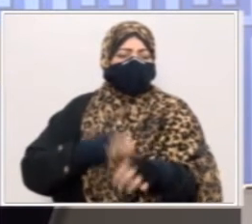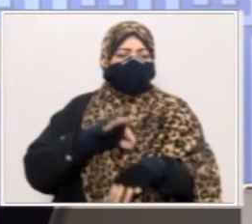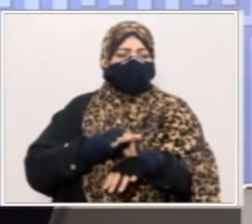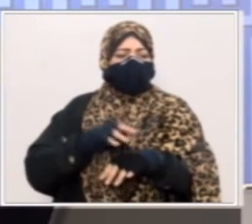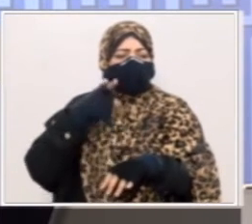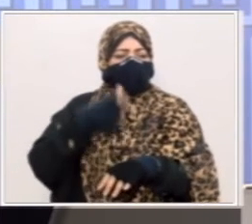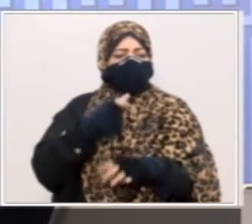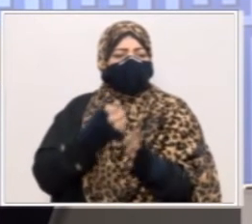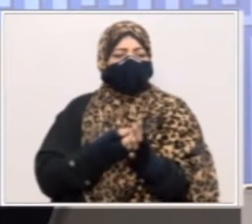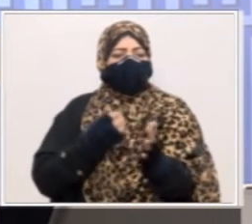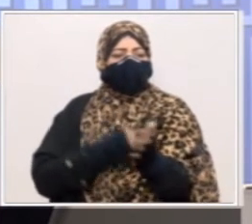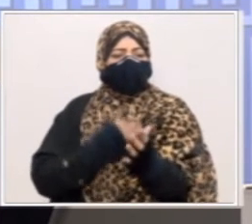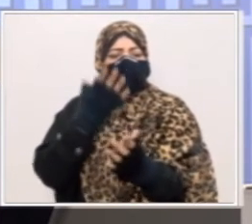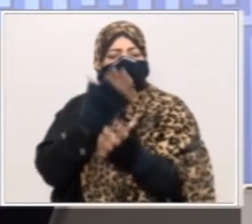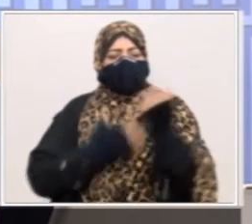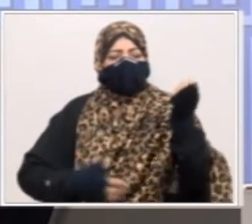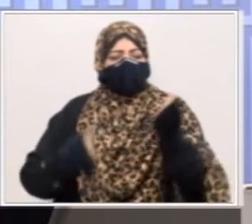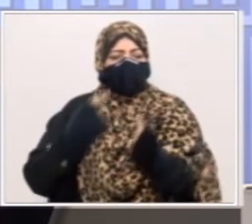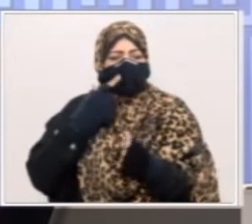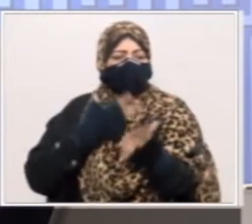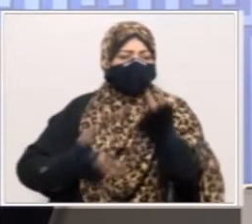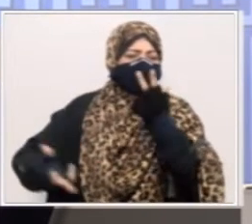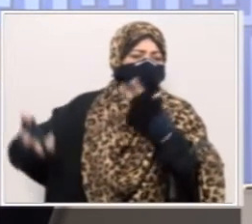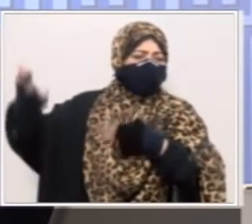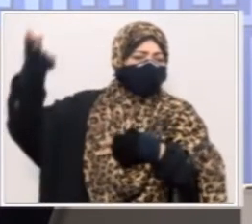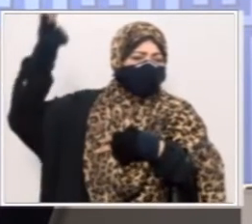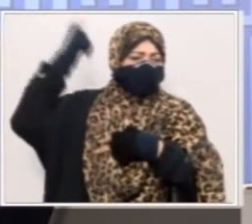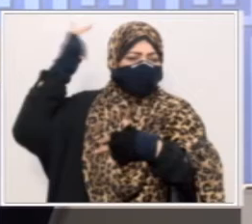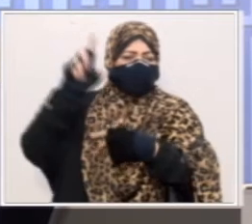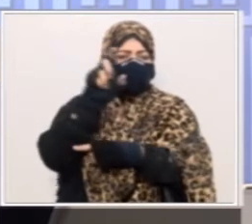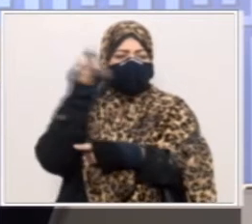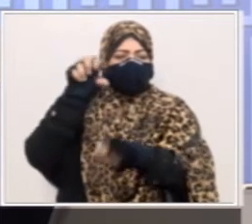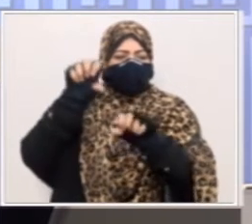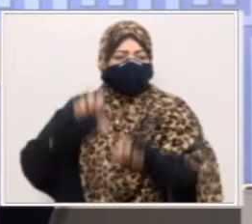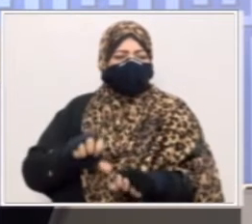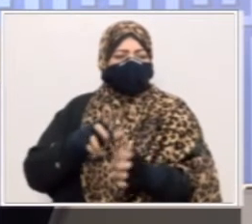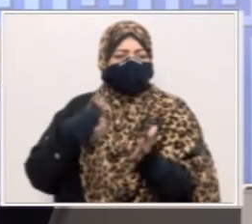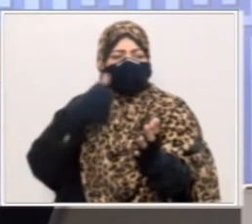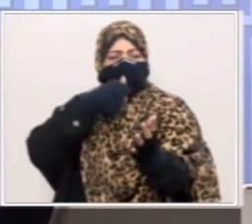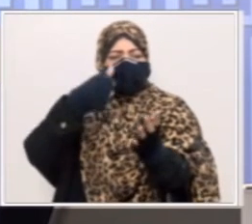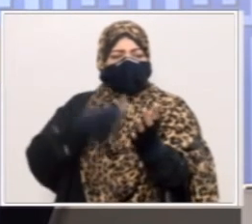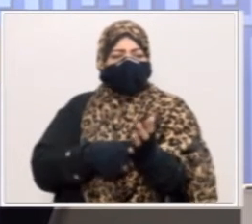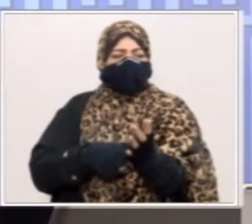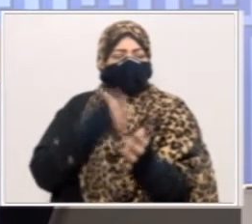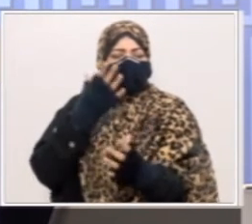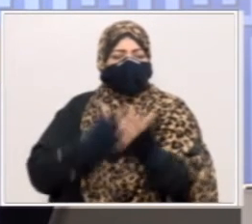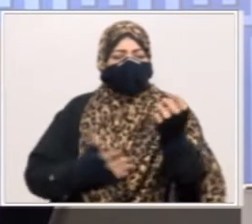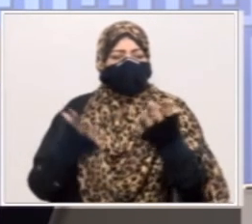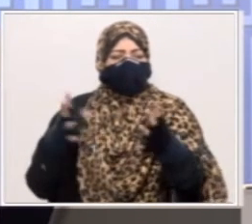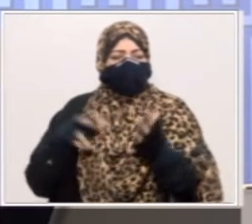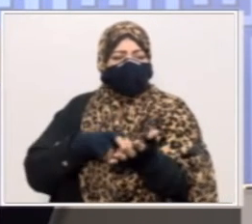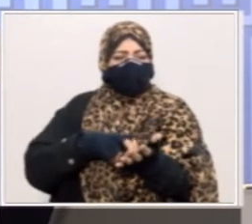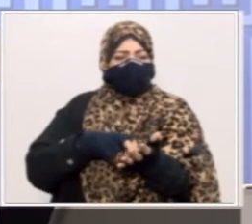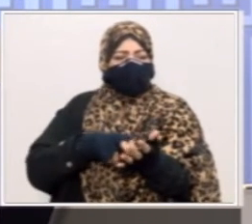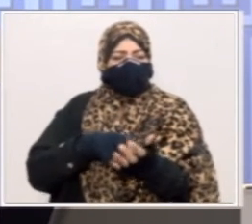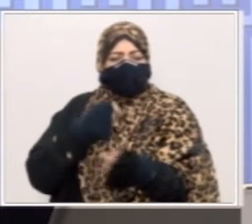الجاهلية، الذين كانوا يقتلون أولادهم خشية إملاق، خشية النفقة وخشية الفقر وخشية